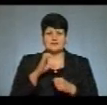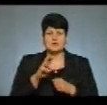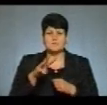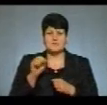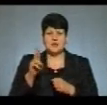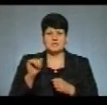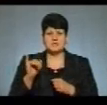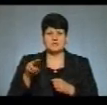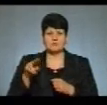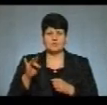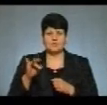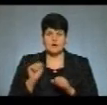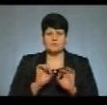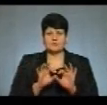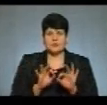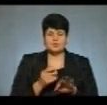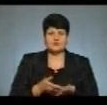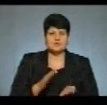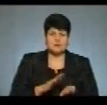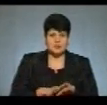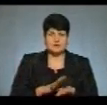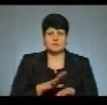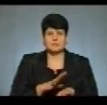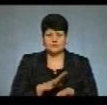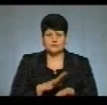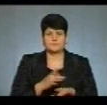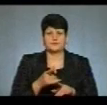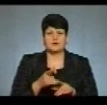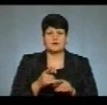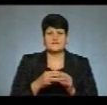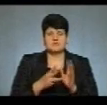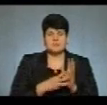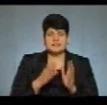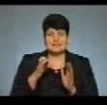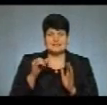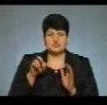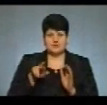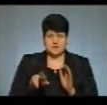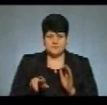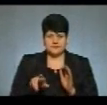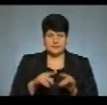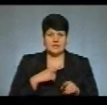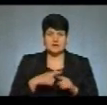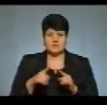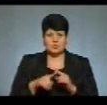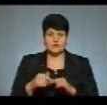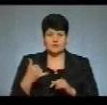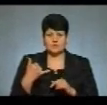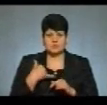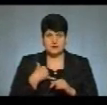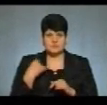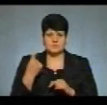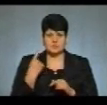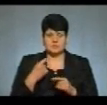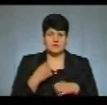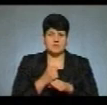розповідає, повідомлення про ускладнення в Ярослава Яворського надійшло в їхню установу 18 січня. Терміново в нас надійшло в обласний